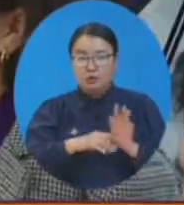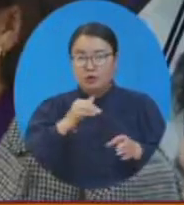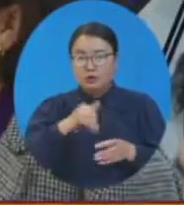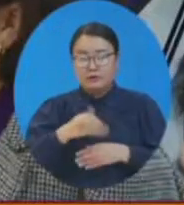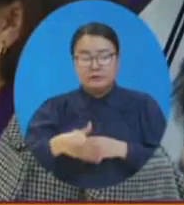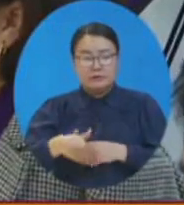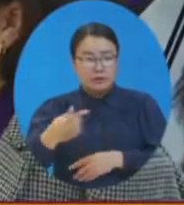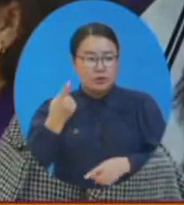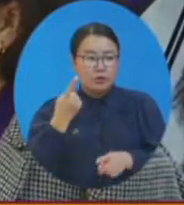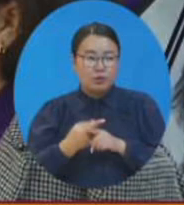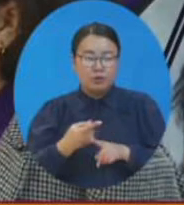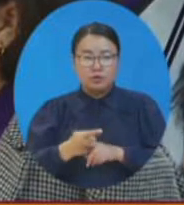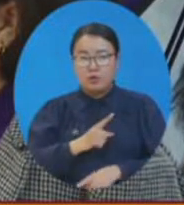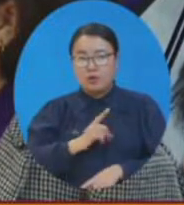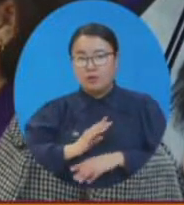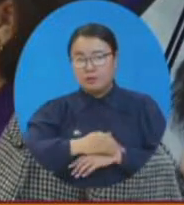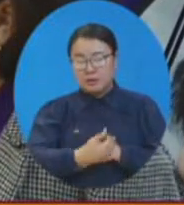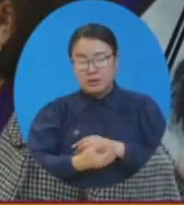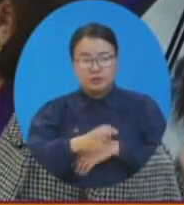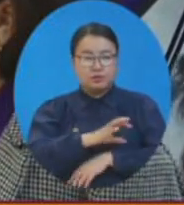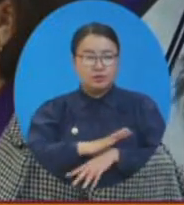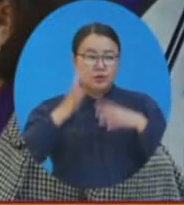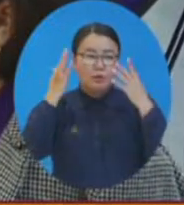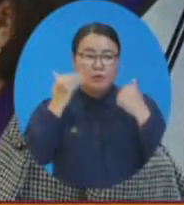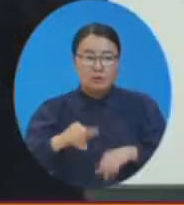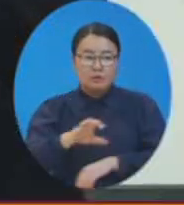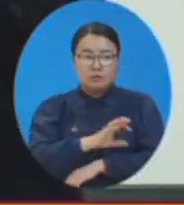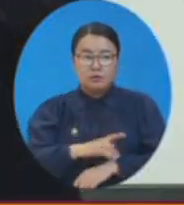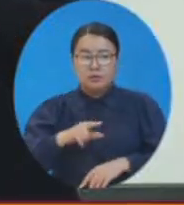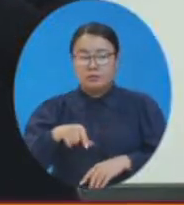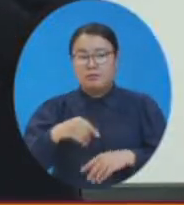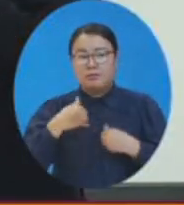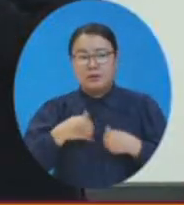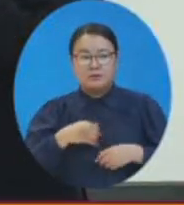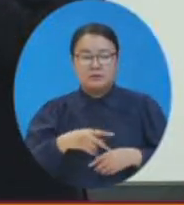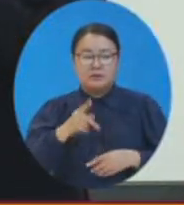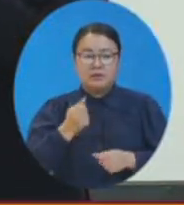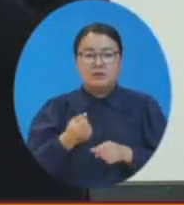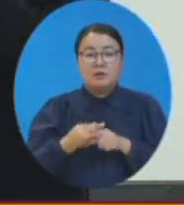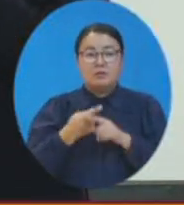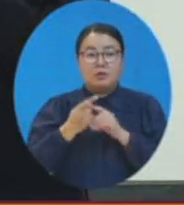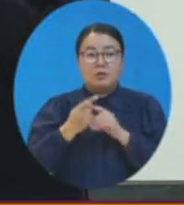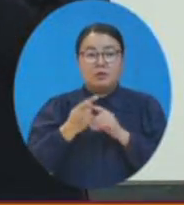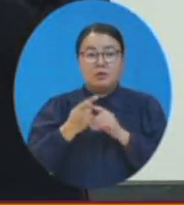цаашид орон нутгаар бие даасан сургалт хаан байгуулж сургагч багшийн карьерийг шилжүүлэх хэрэгтэй юм аа.